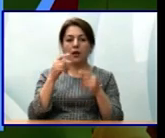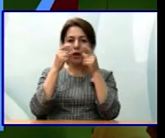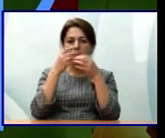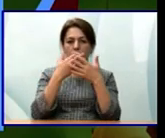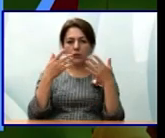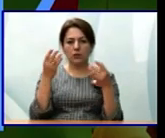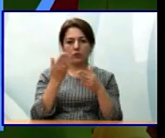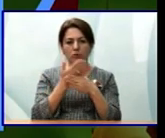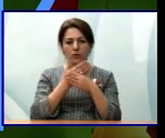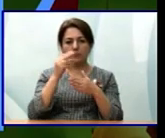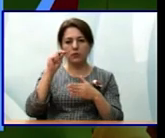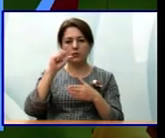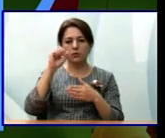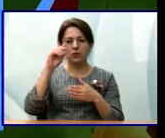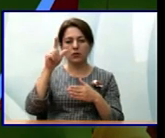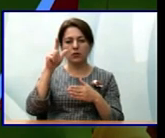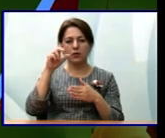yordamida changlanadi.